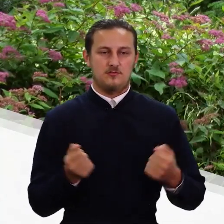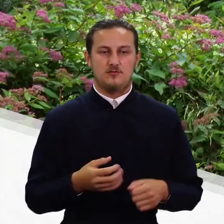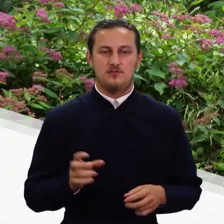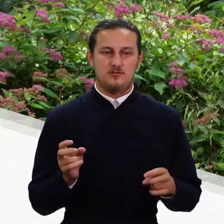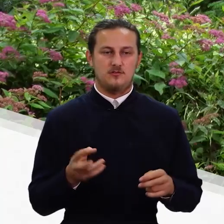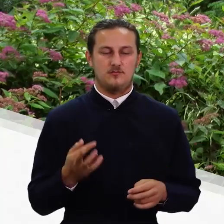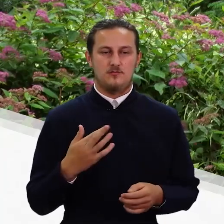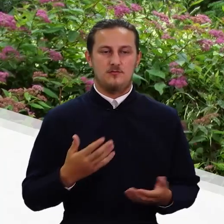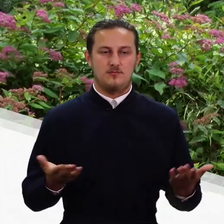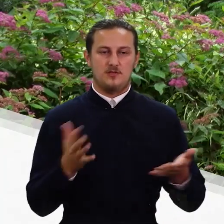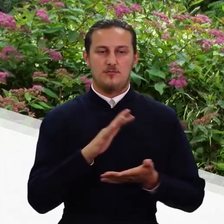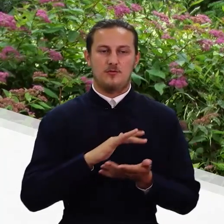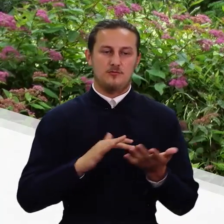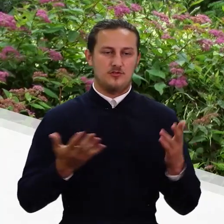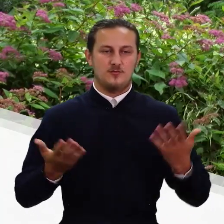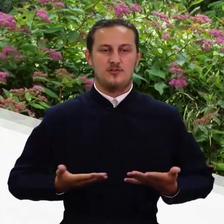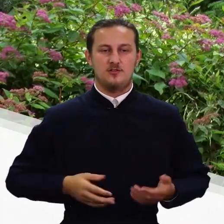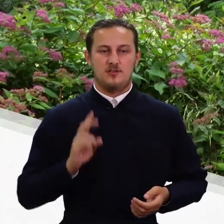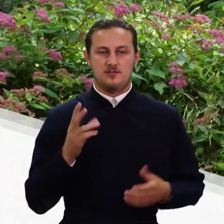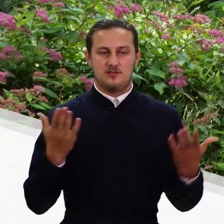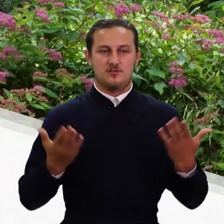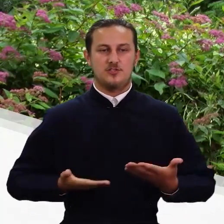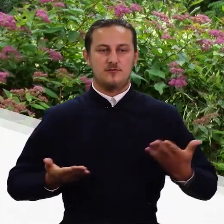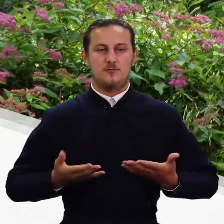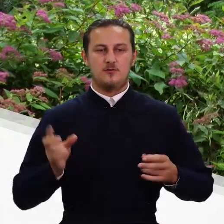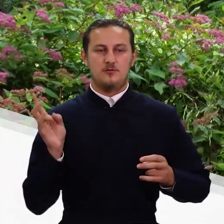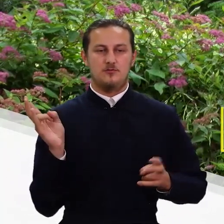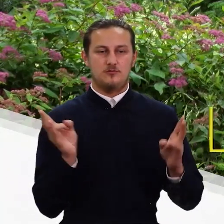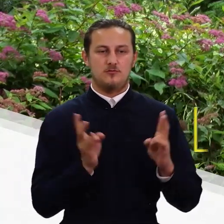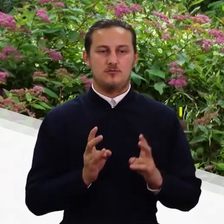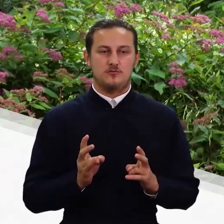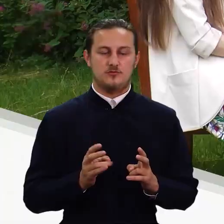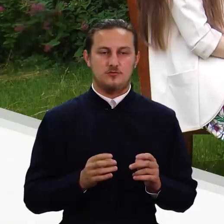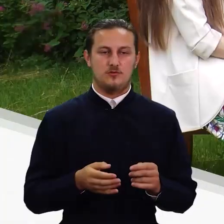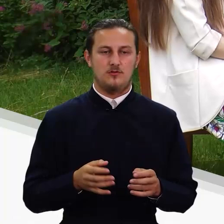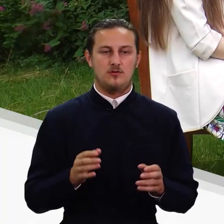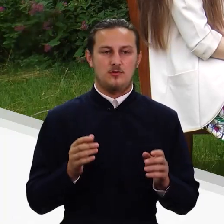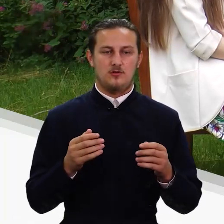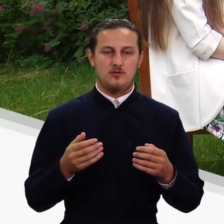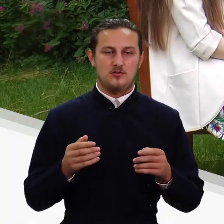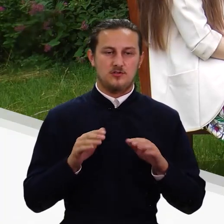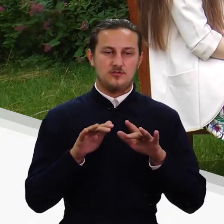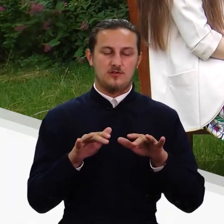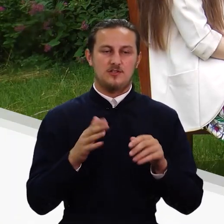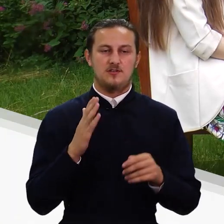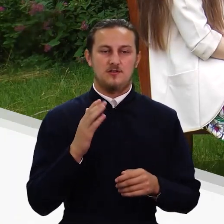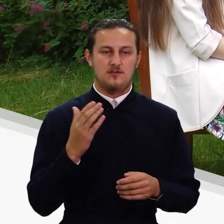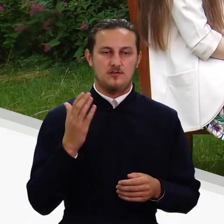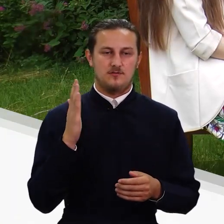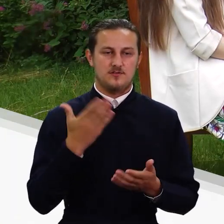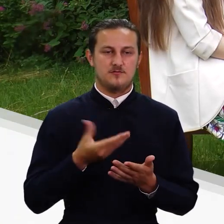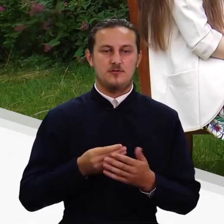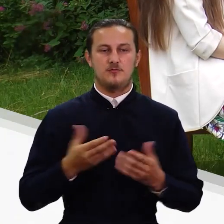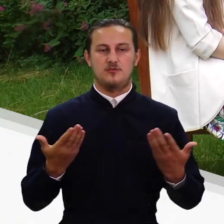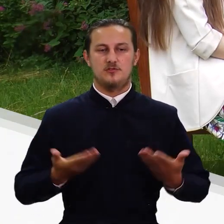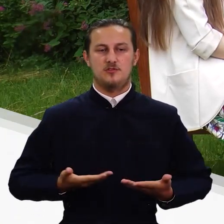сьогодні, продовжуй завтра так жити, але більше роби в житті чогось іншого. Більше молися, більше звертай увагу